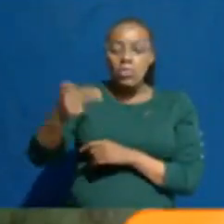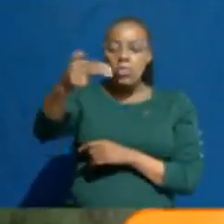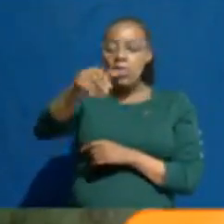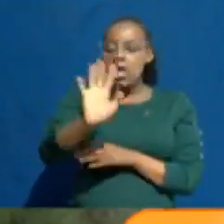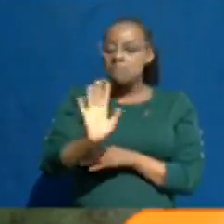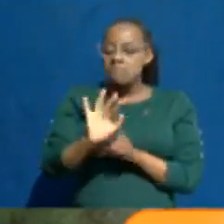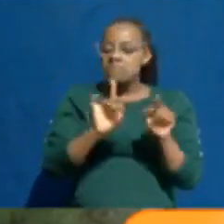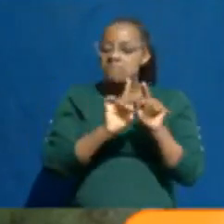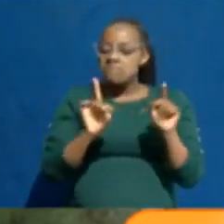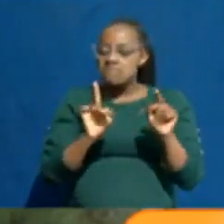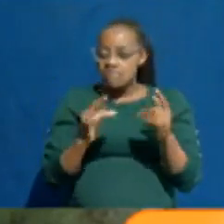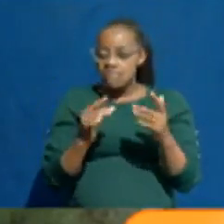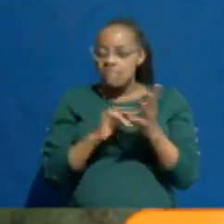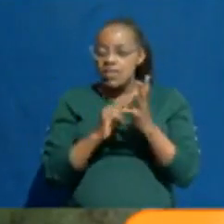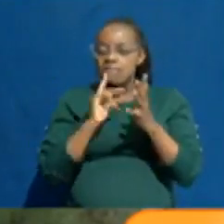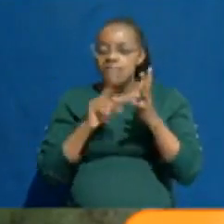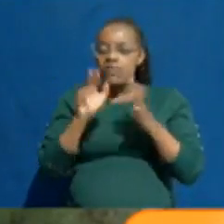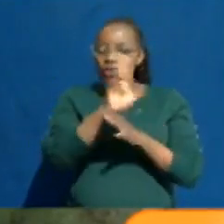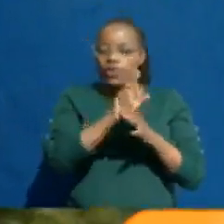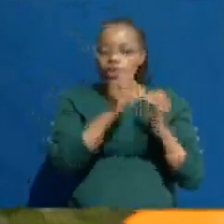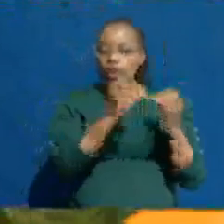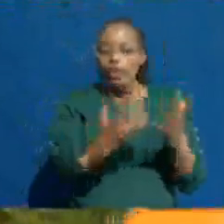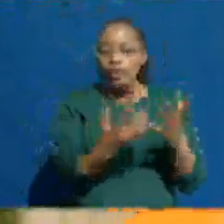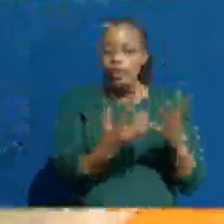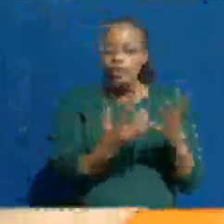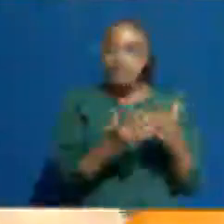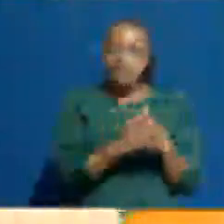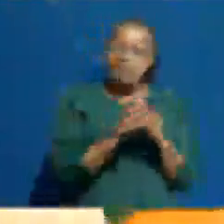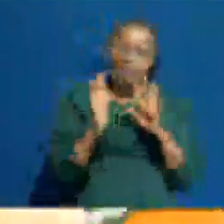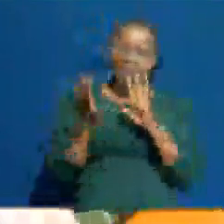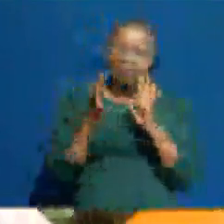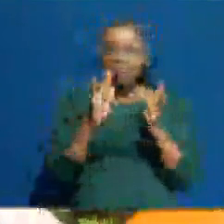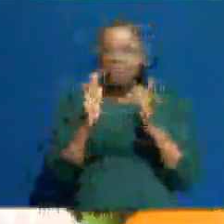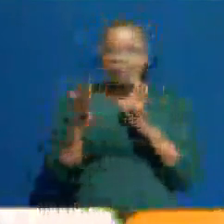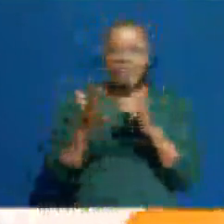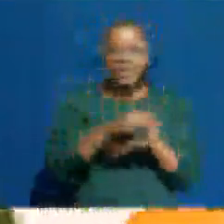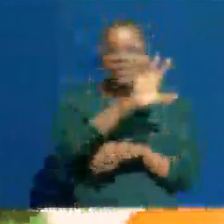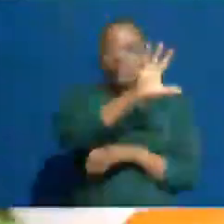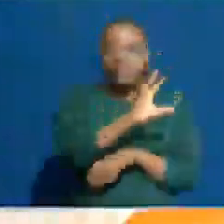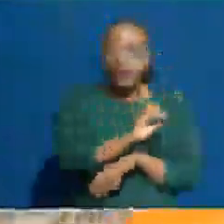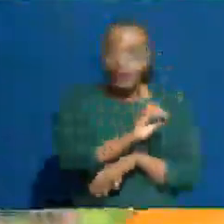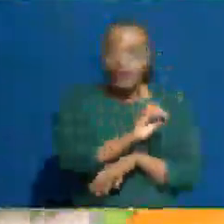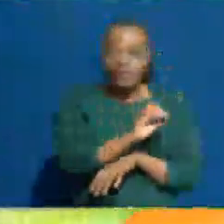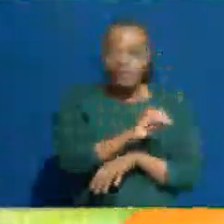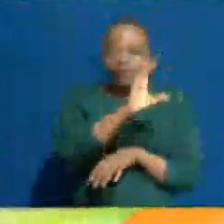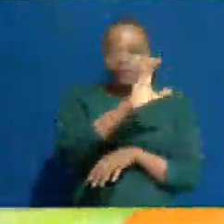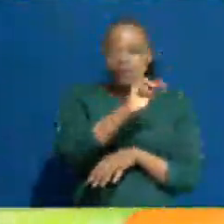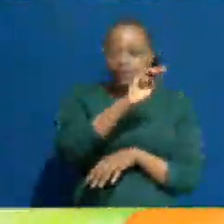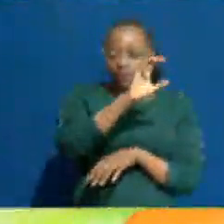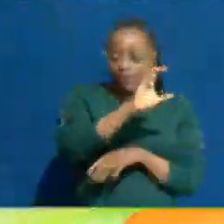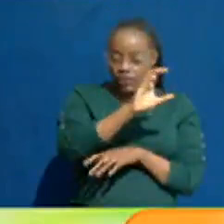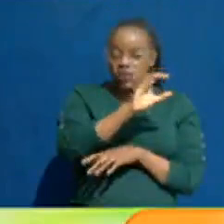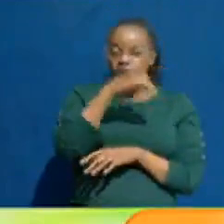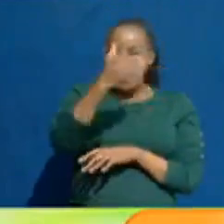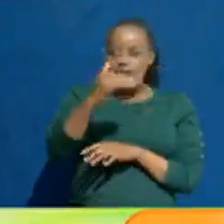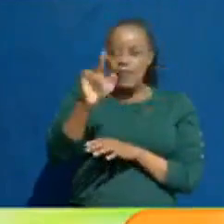tunasema tunatumia kati ya cubic meters kama around 50 cubic meters per day which